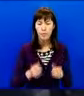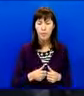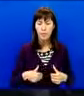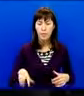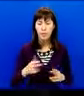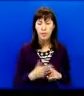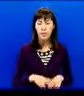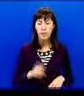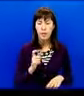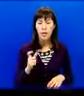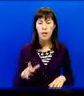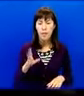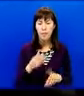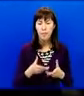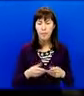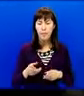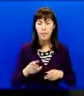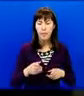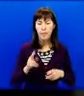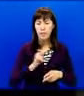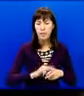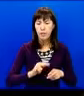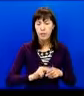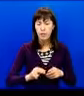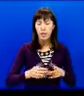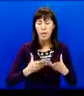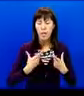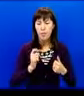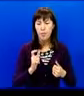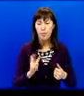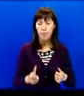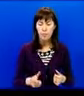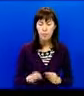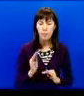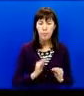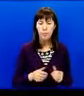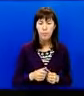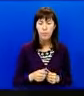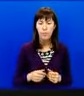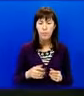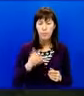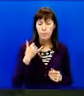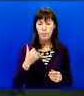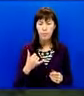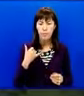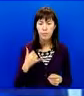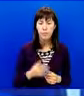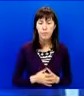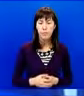комиссия. Для того, чтобы граждане могли получить оперативную информацию о жертвах и пострадавших, создана горячая линия.